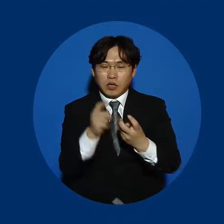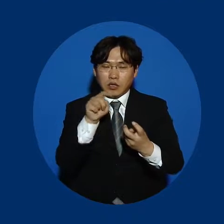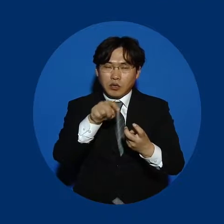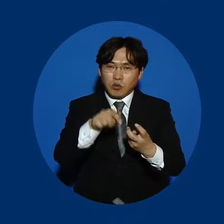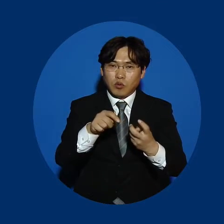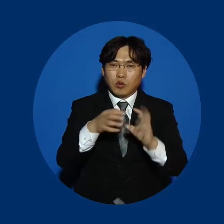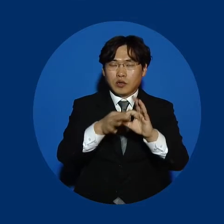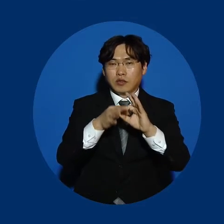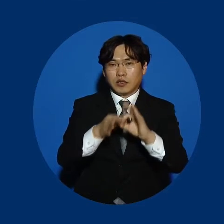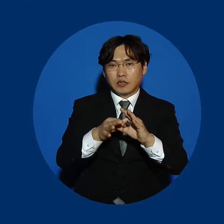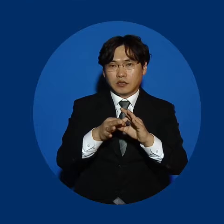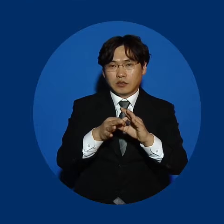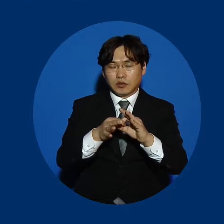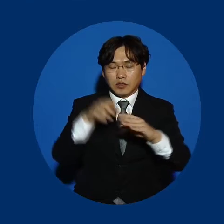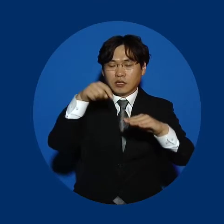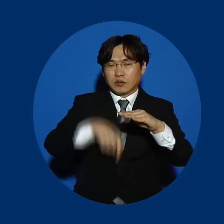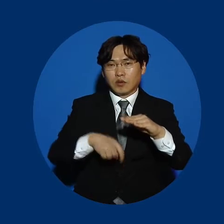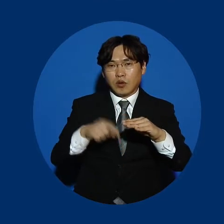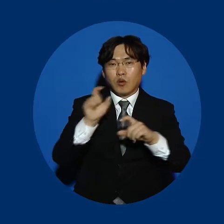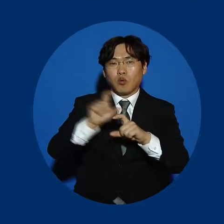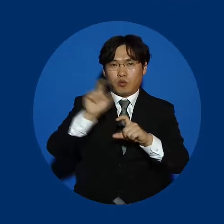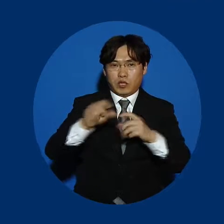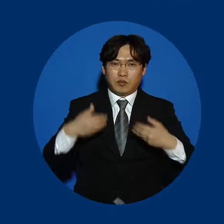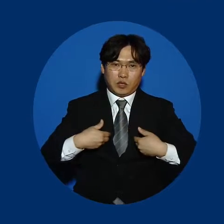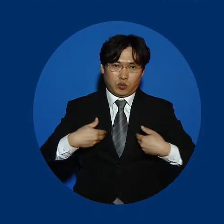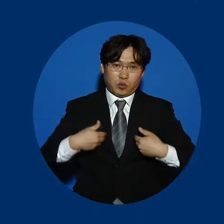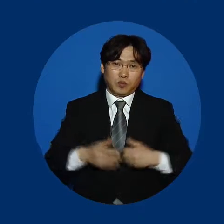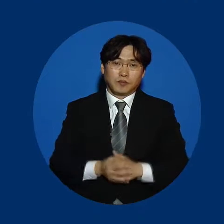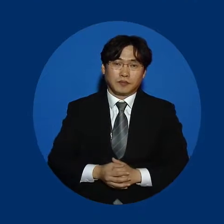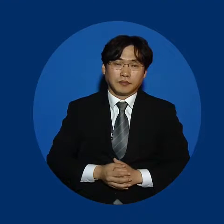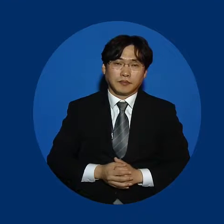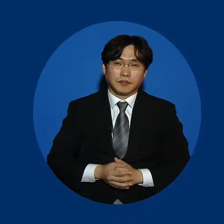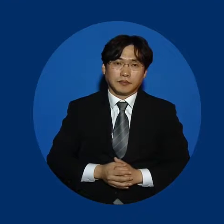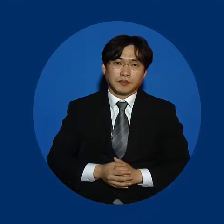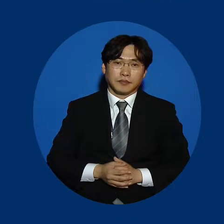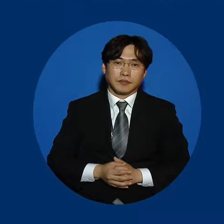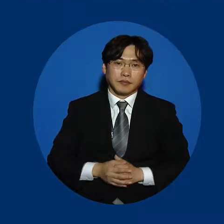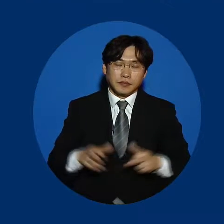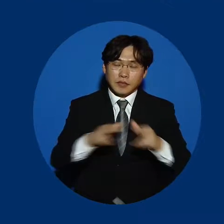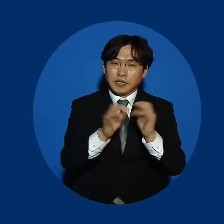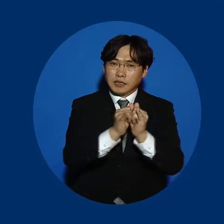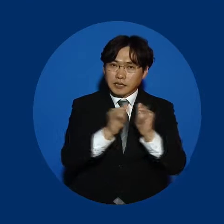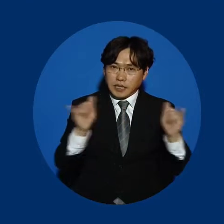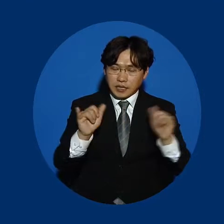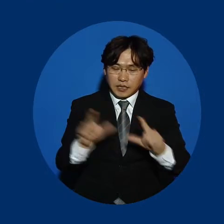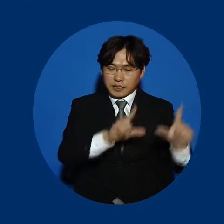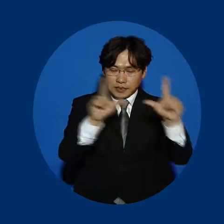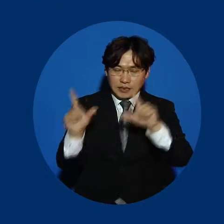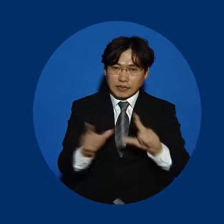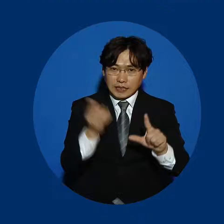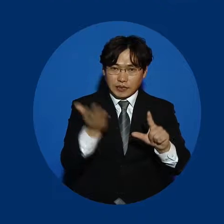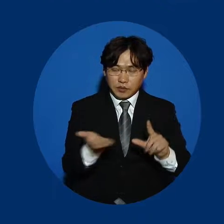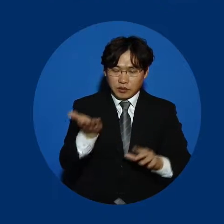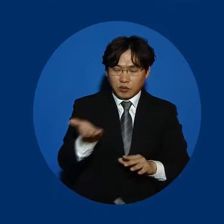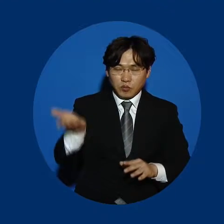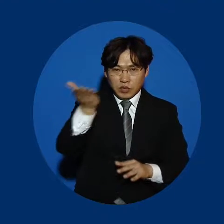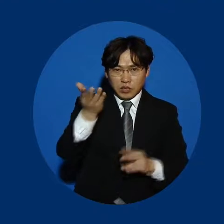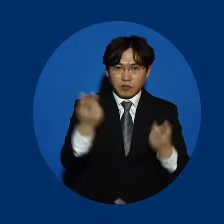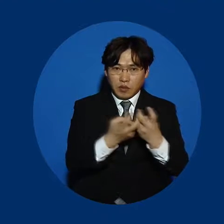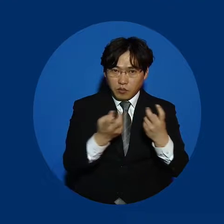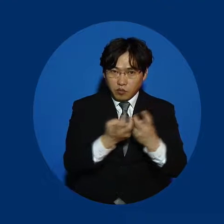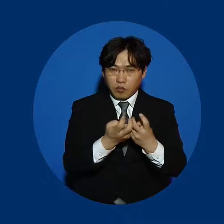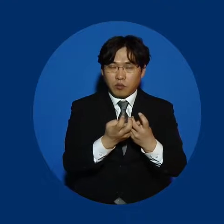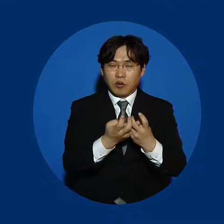것 같습니다. 어쨌든 이런 제도를 통해서 장애인들한테 삶의 질을 향상시킬 수 있는